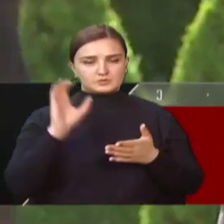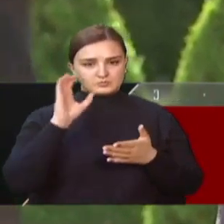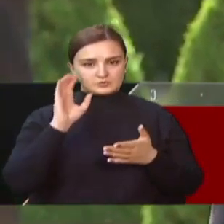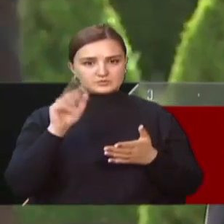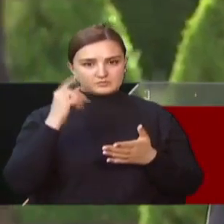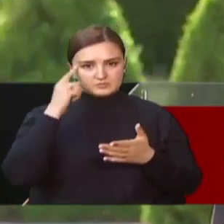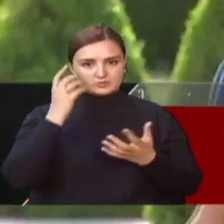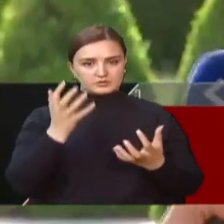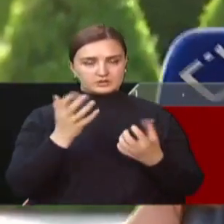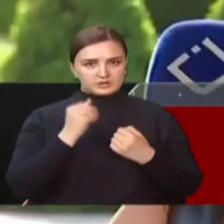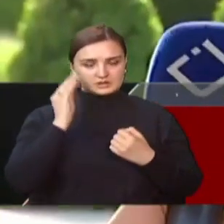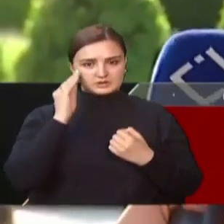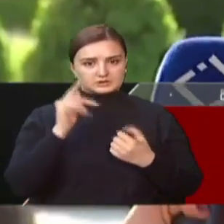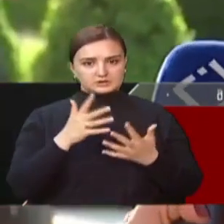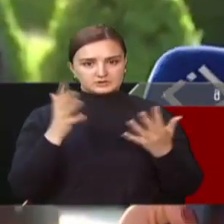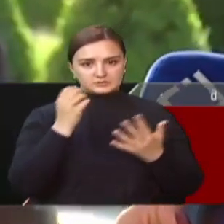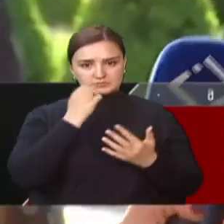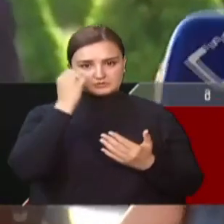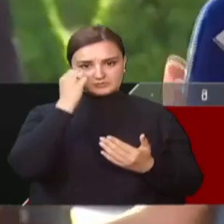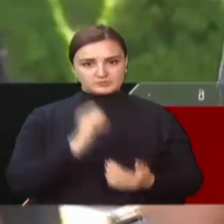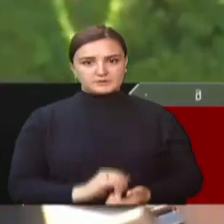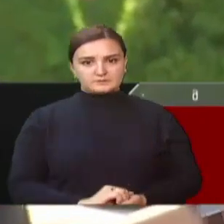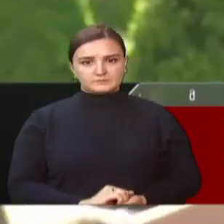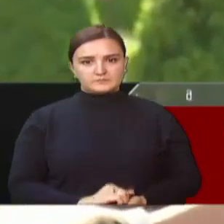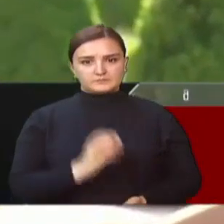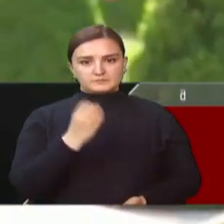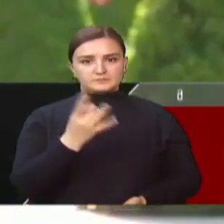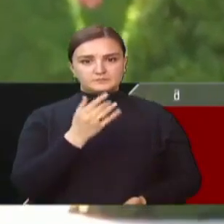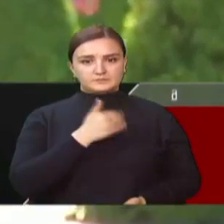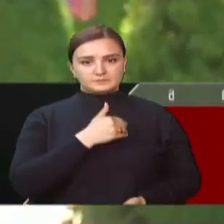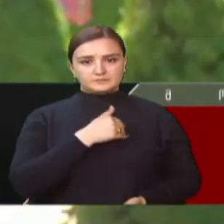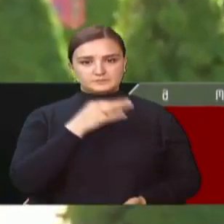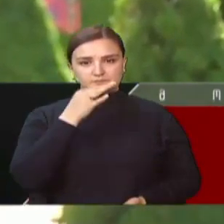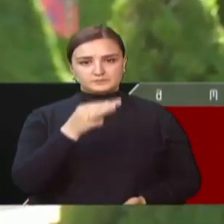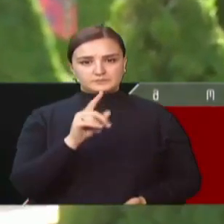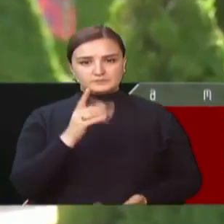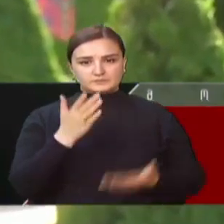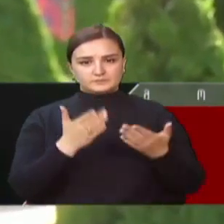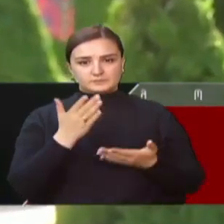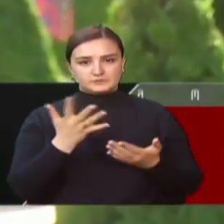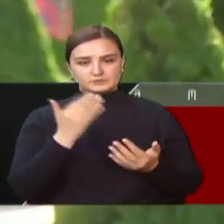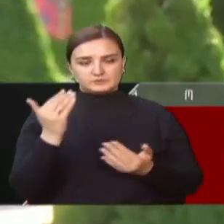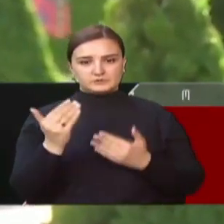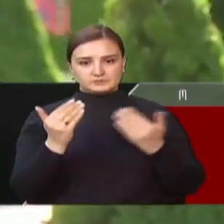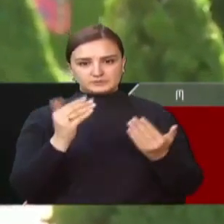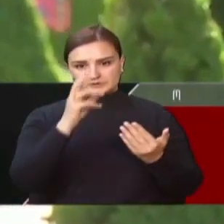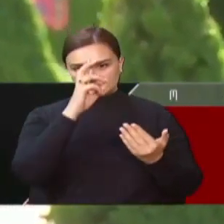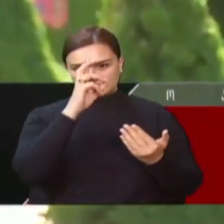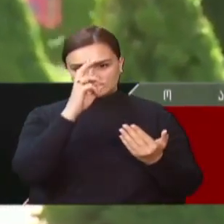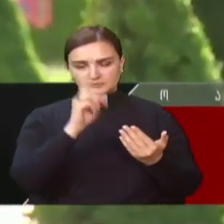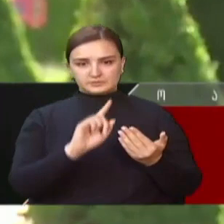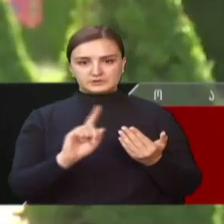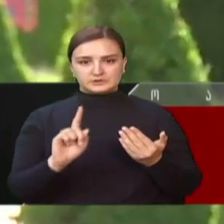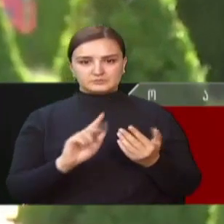გაიზიარეს. დიდი მადლობა. კიდევ ერთხელ მინდა ვთქვა რომ თუ რომელიმე ხელისუფლებამ